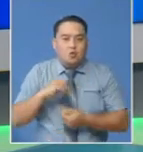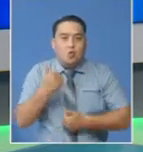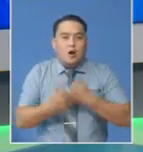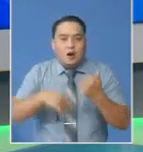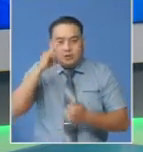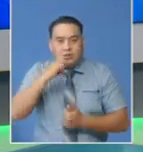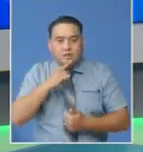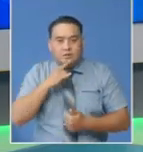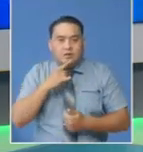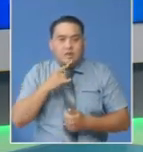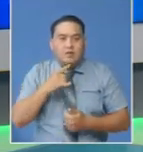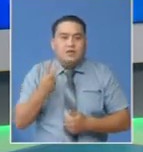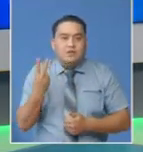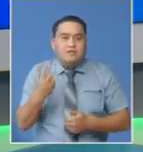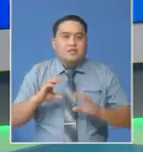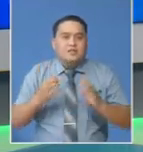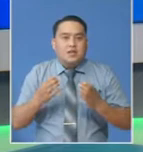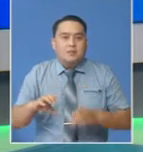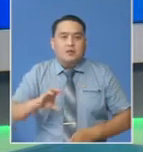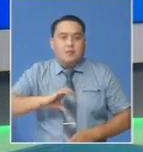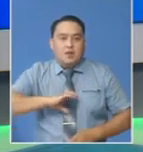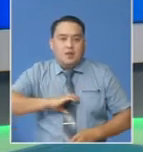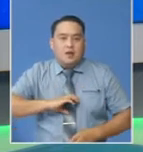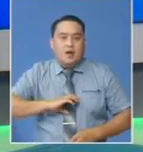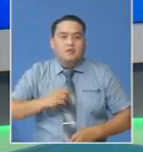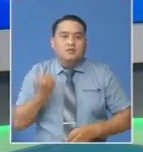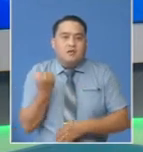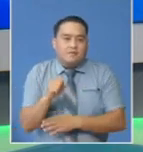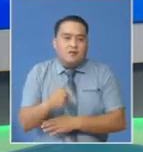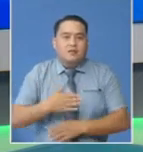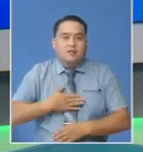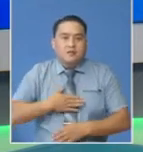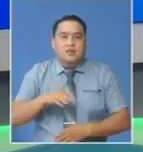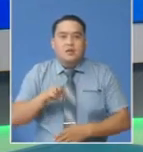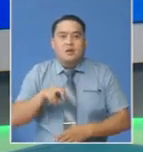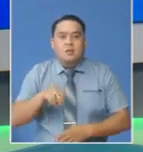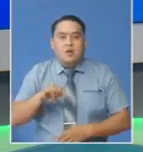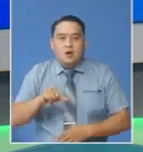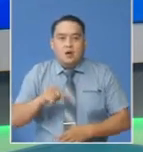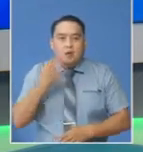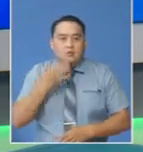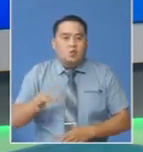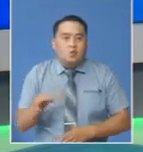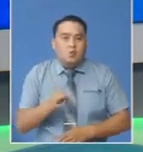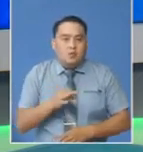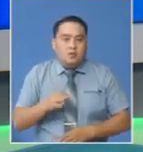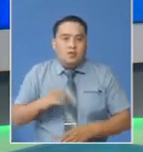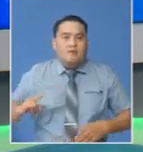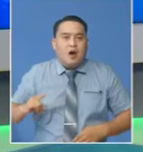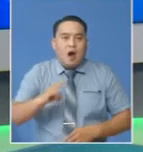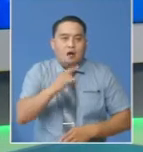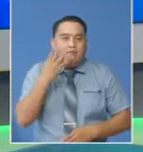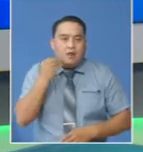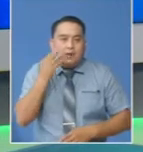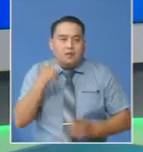первенства для казахстанцев – две серебряные медали. Одну из них завоевал наш земляк Демеу Жадыраев. В аэропорту города Алматы героев